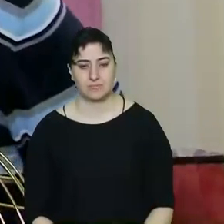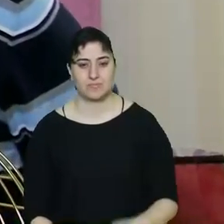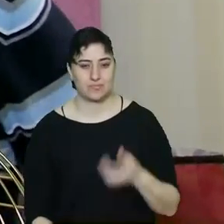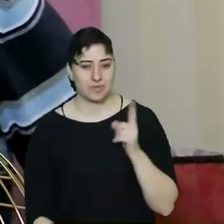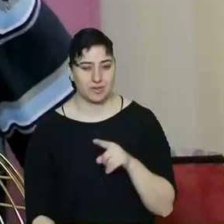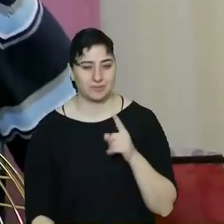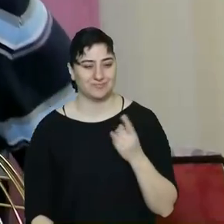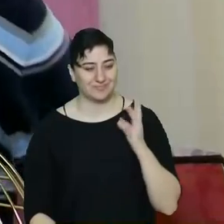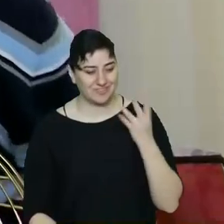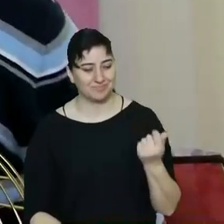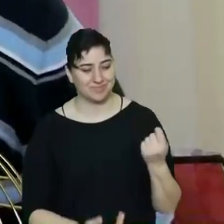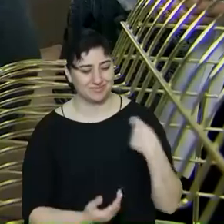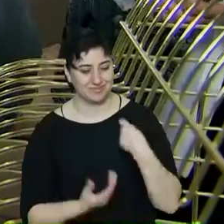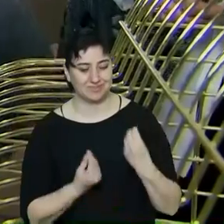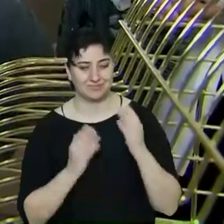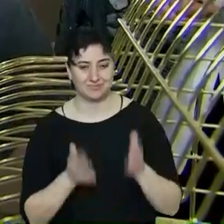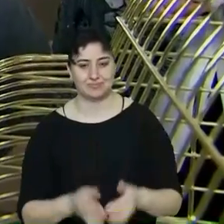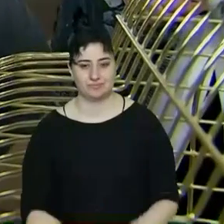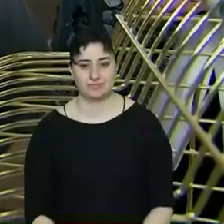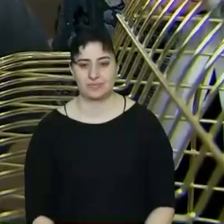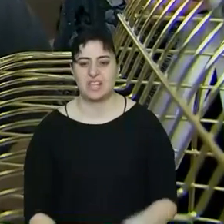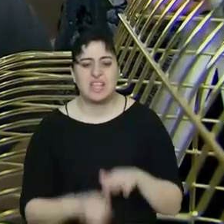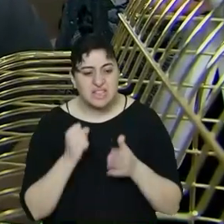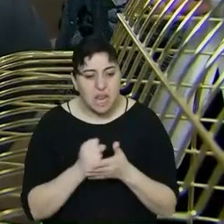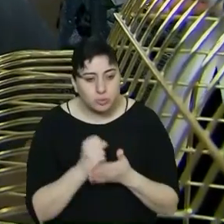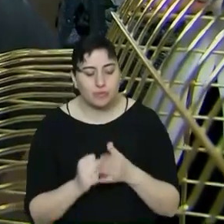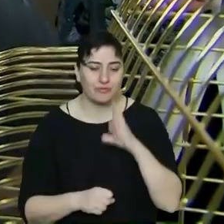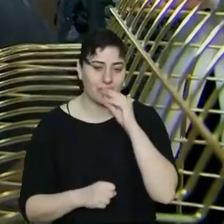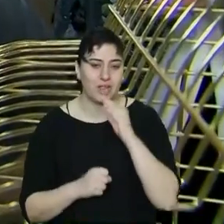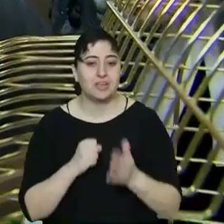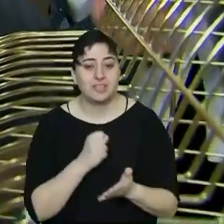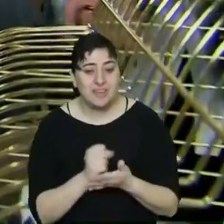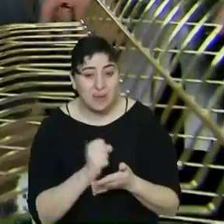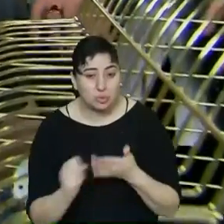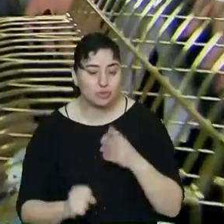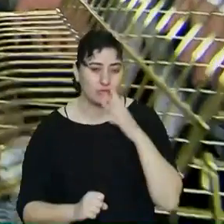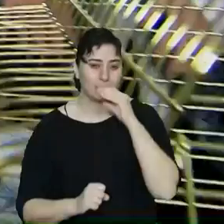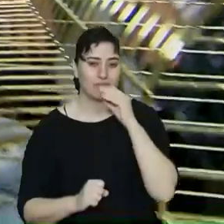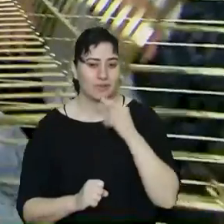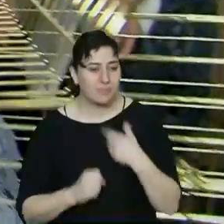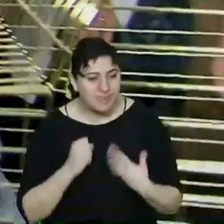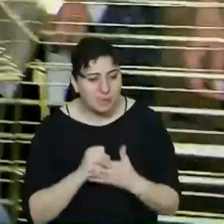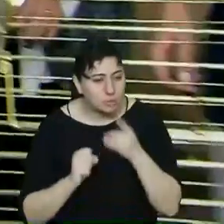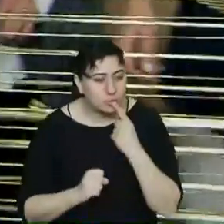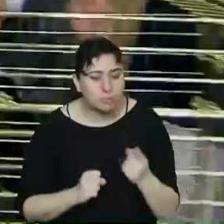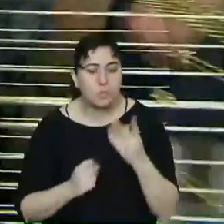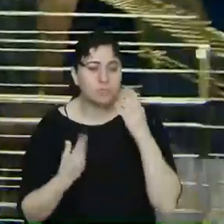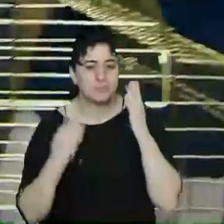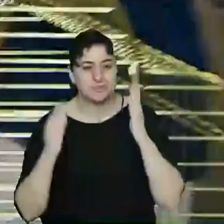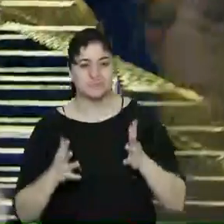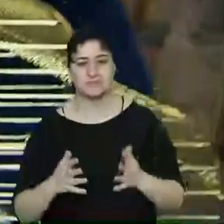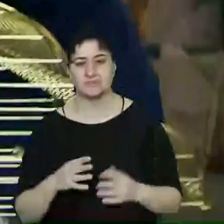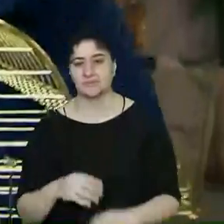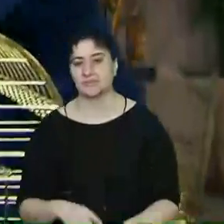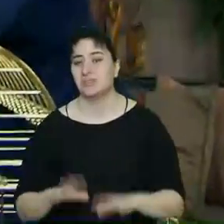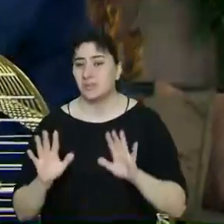Biraz daha çıkaydı iyi olacaktı valla. Trabzon. Fener. Trabzon. Fener. Trabzon diyelim lan. Fener. Tam kafese